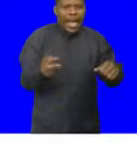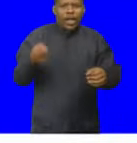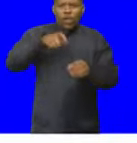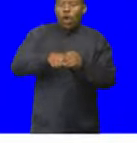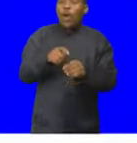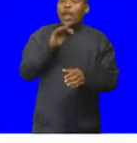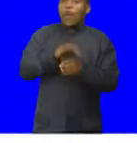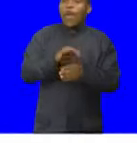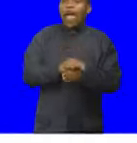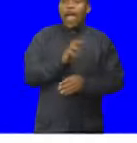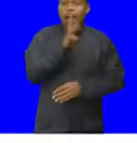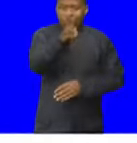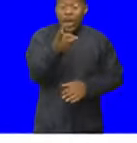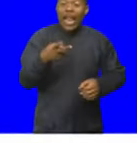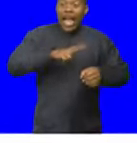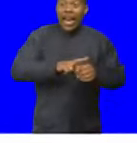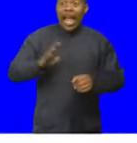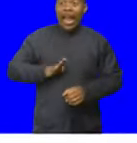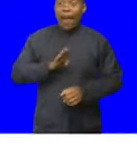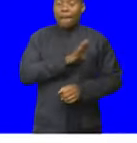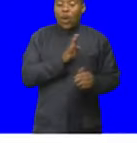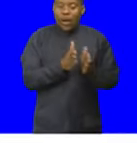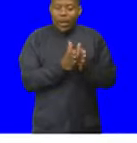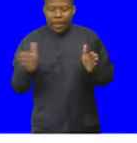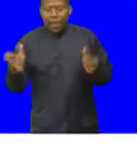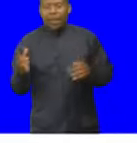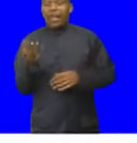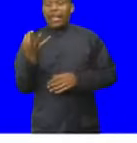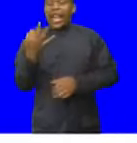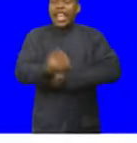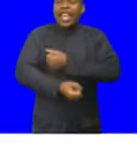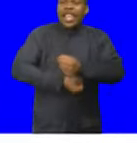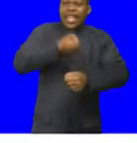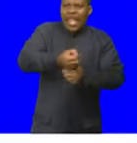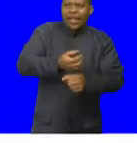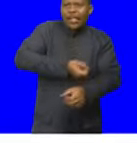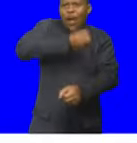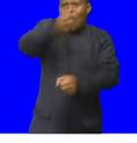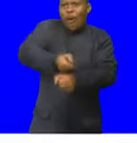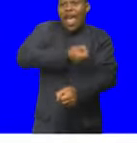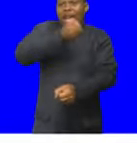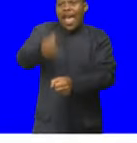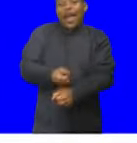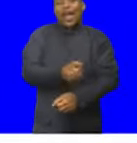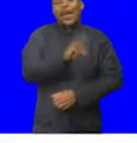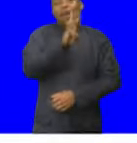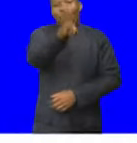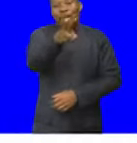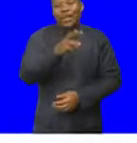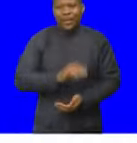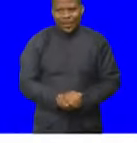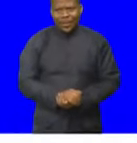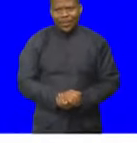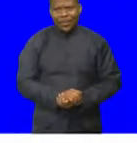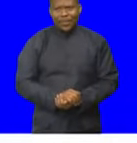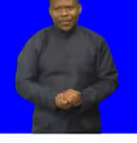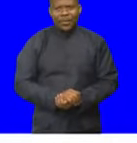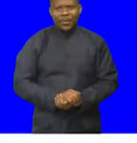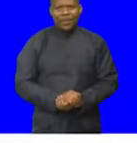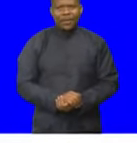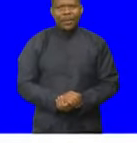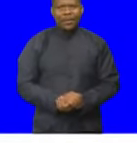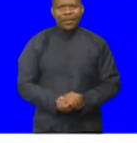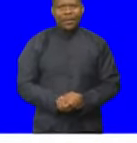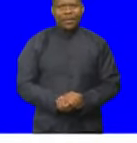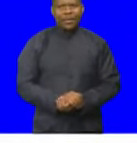Lelibandla linikezwe isikhathi lesiminyaka lemithathu ukuthi lisebenze. Ngizabantu Eswatini TV kubika Themkosi